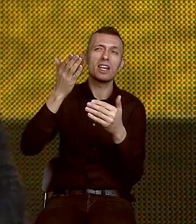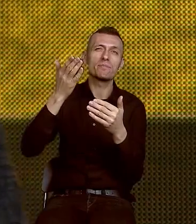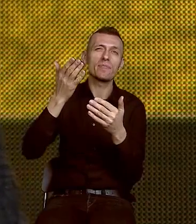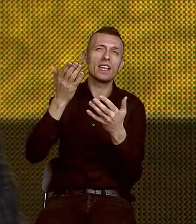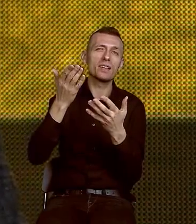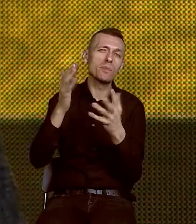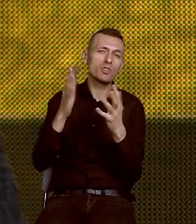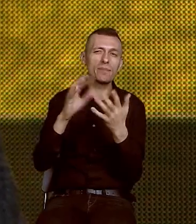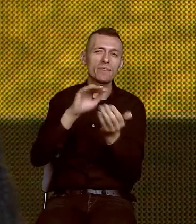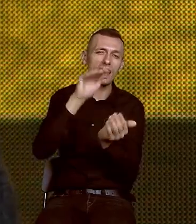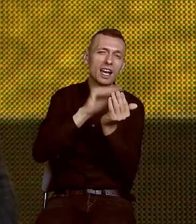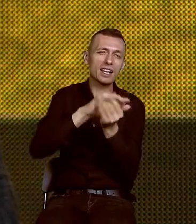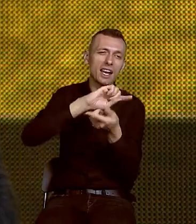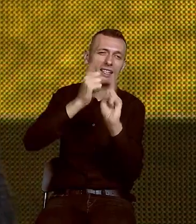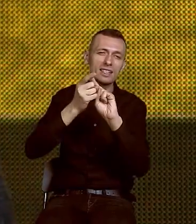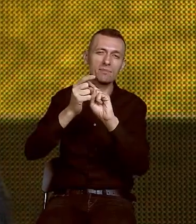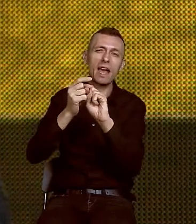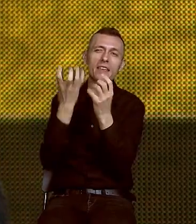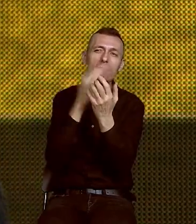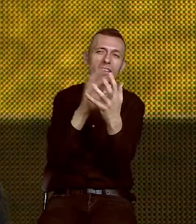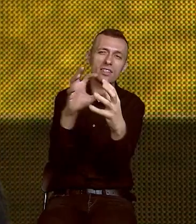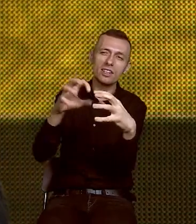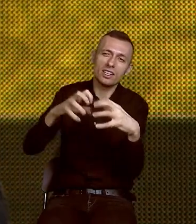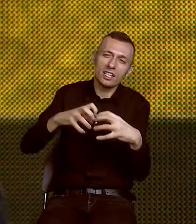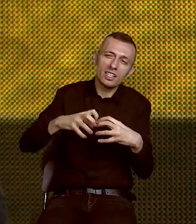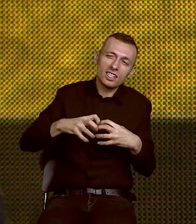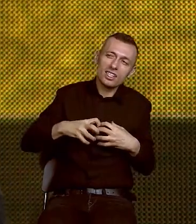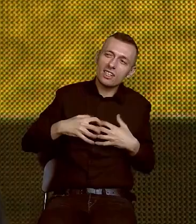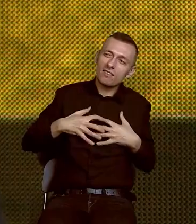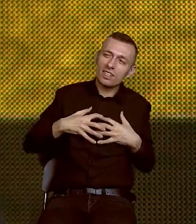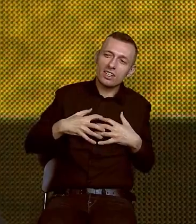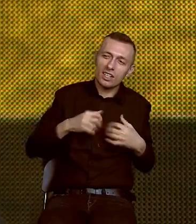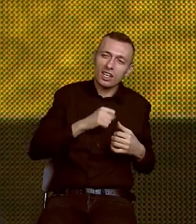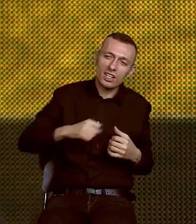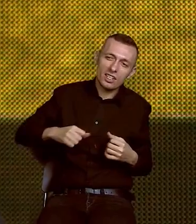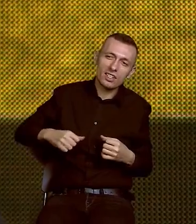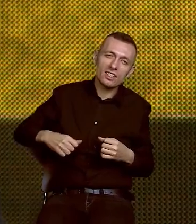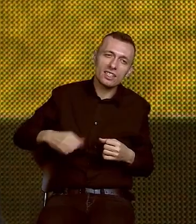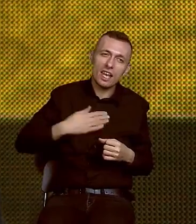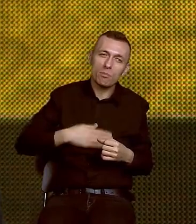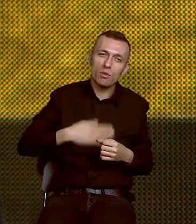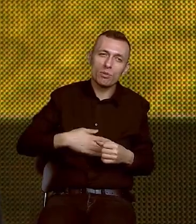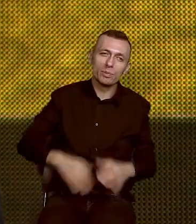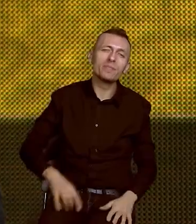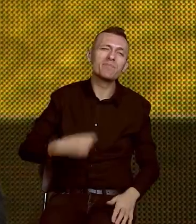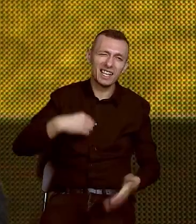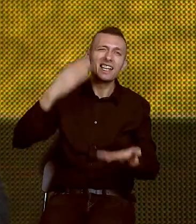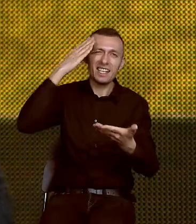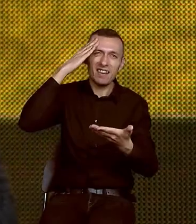że im więcej mam, tym wcale nie jest łatwiej mi się dzielić, a wręcz przeciwnie, jest mi o wiele